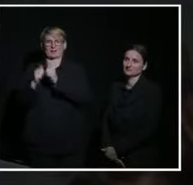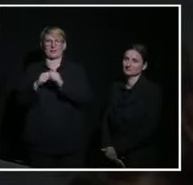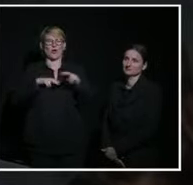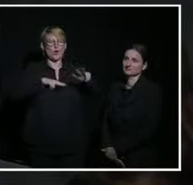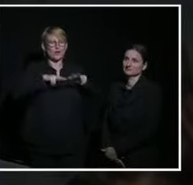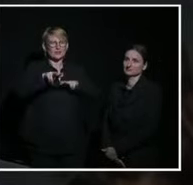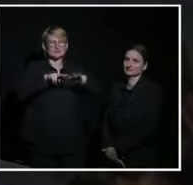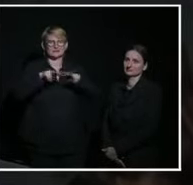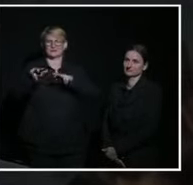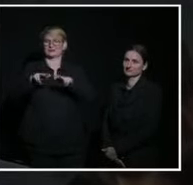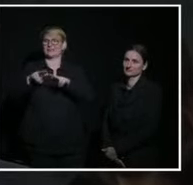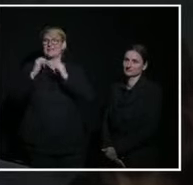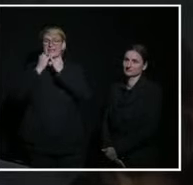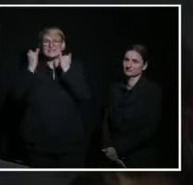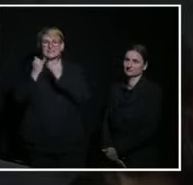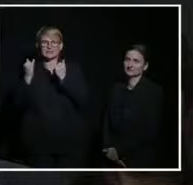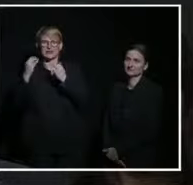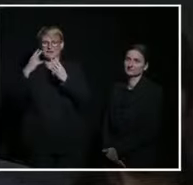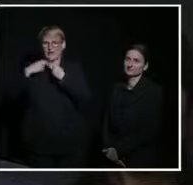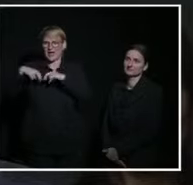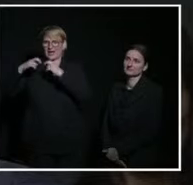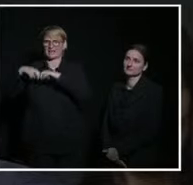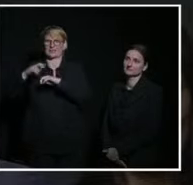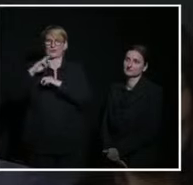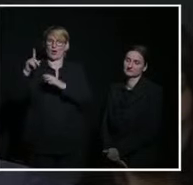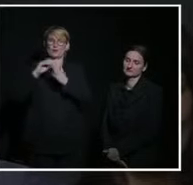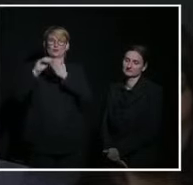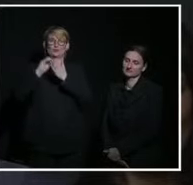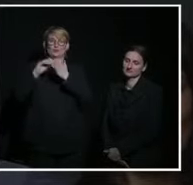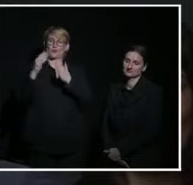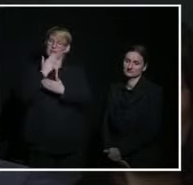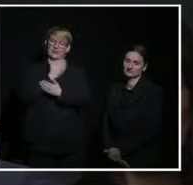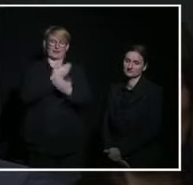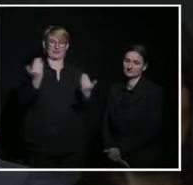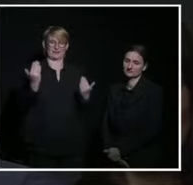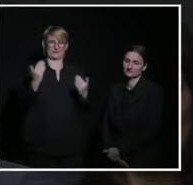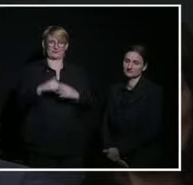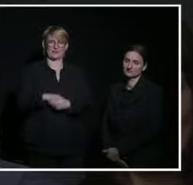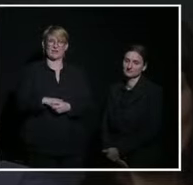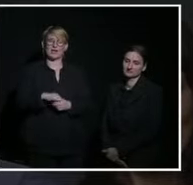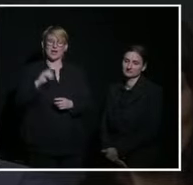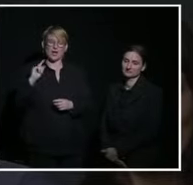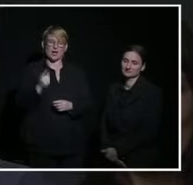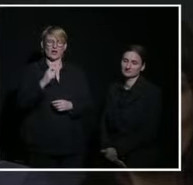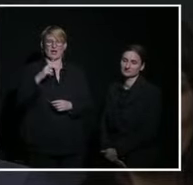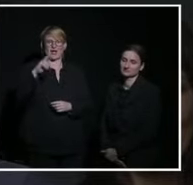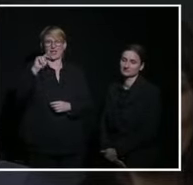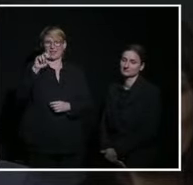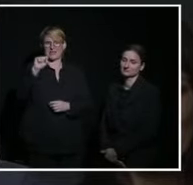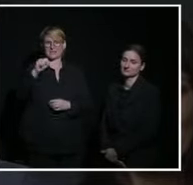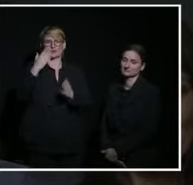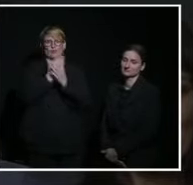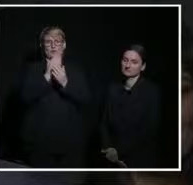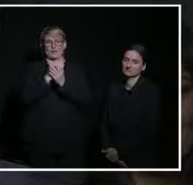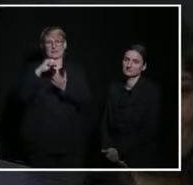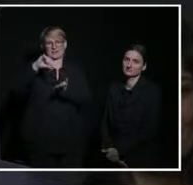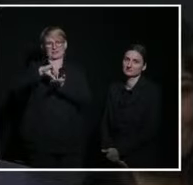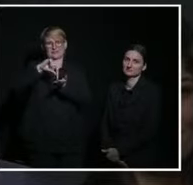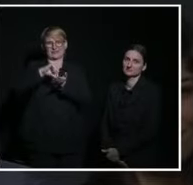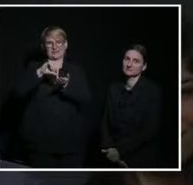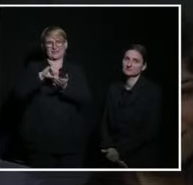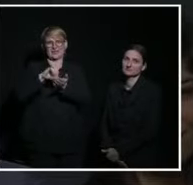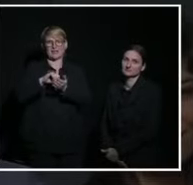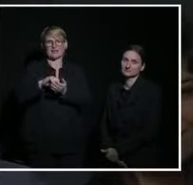Organisationen, Institutionen, Vereine und vor allem den Schulen auch, insbesondere auch dem NS-Dokumentationszentrum München als